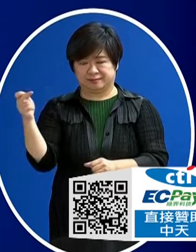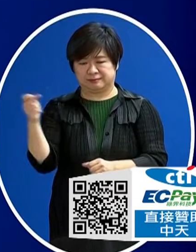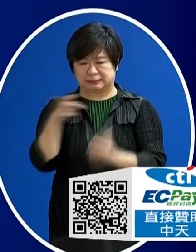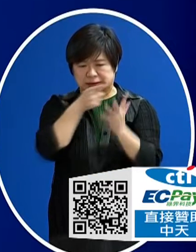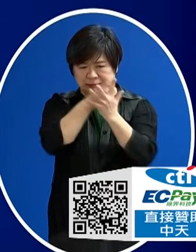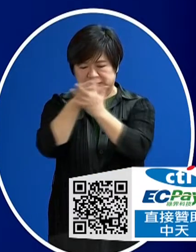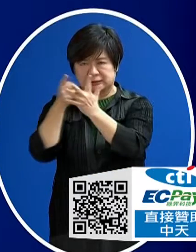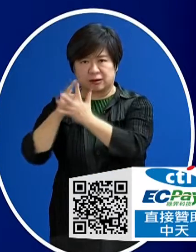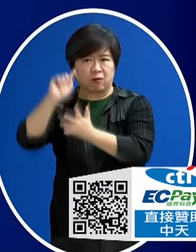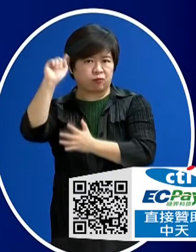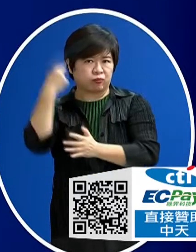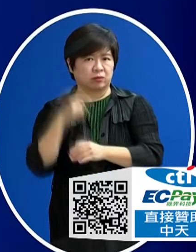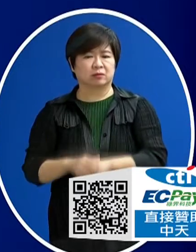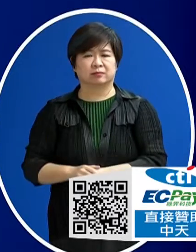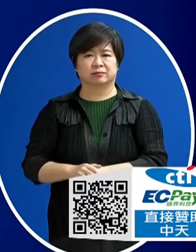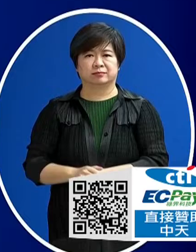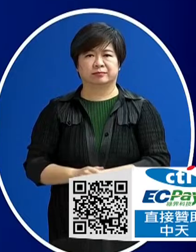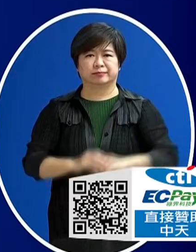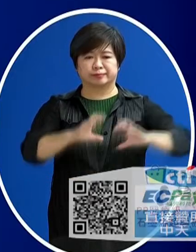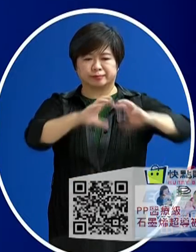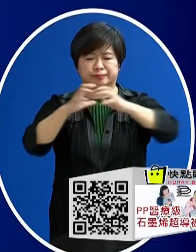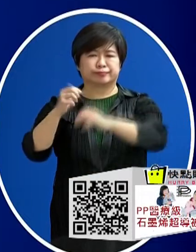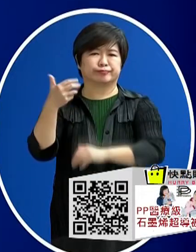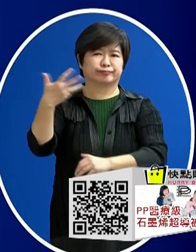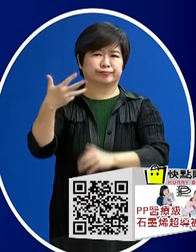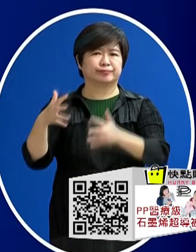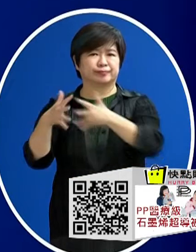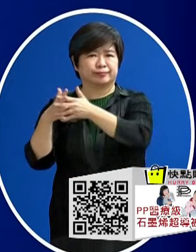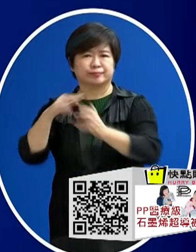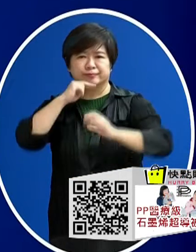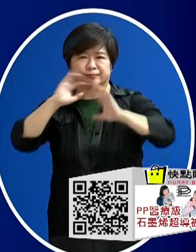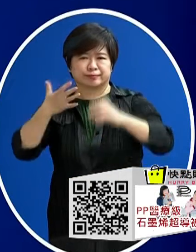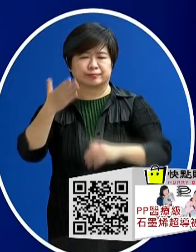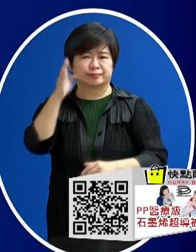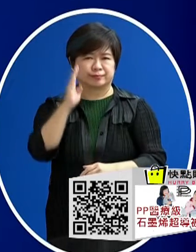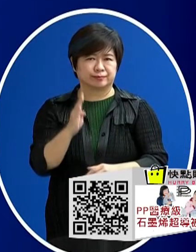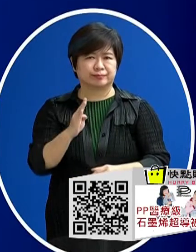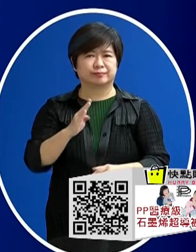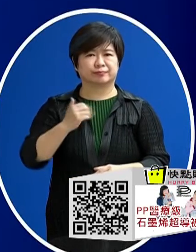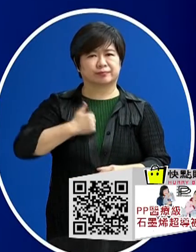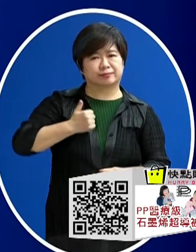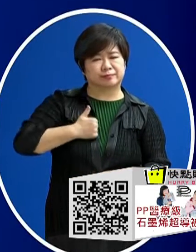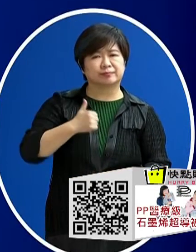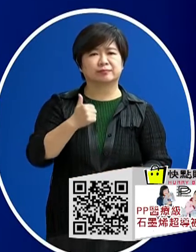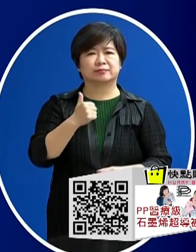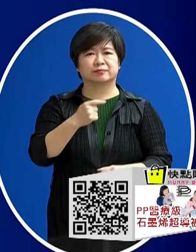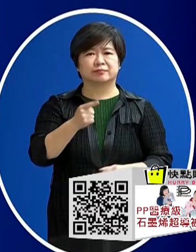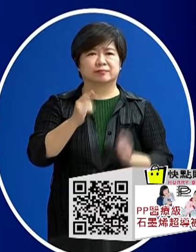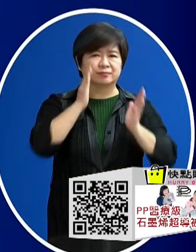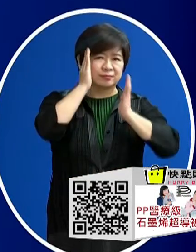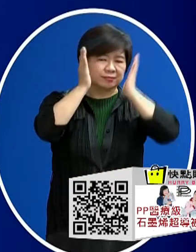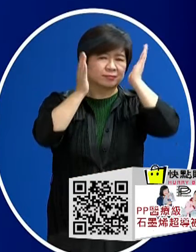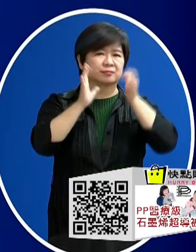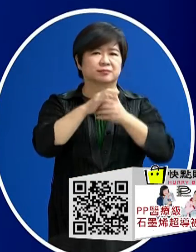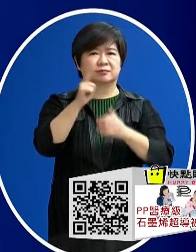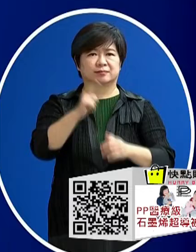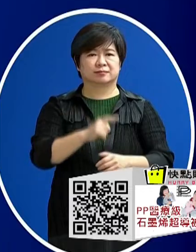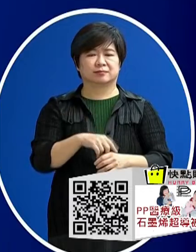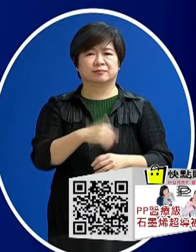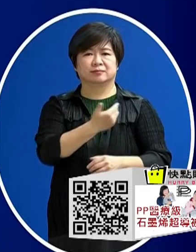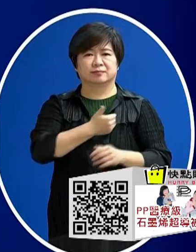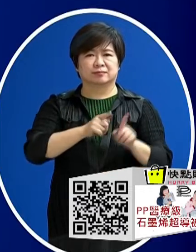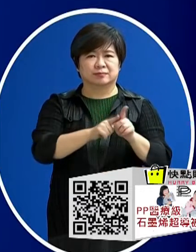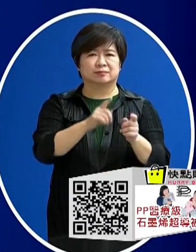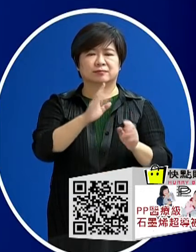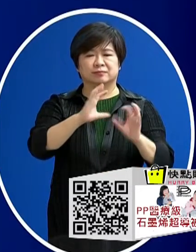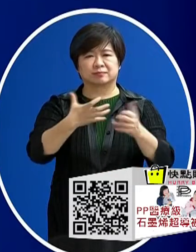的来源国哈，已经有8国哈，包括有美国、英国、巴西、加拿大、史瓦蒂尼、奈及利亚、